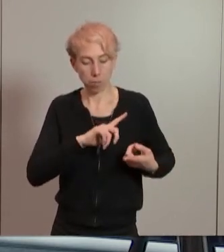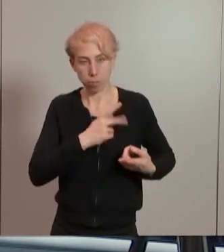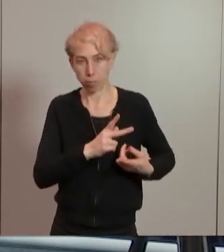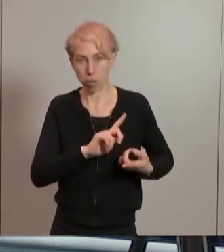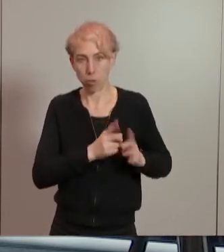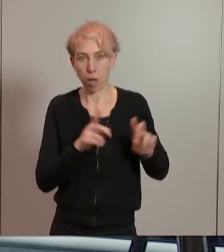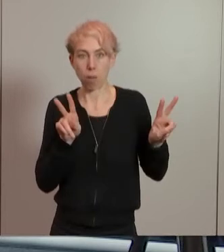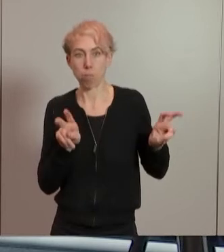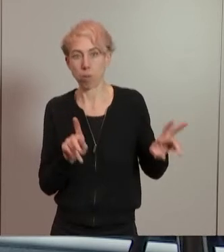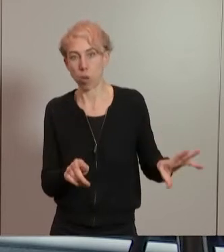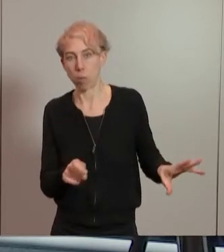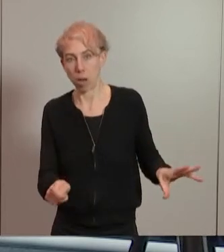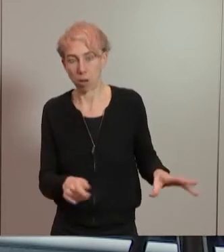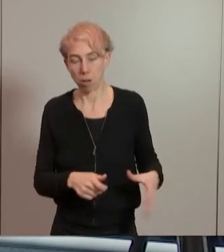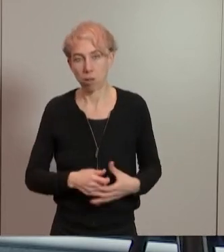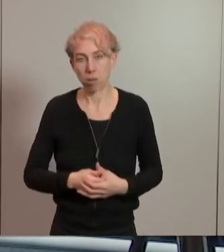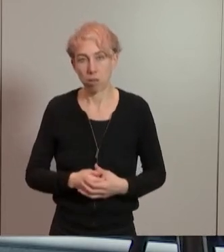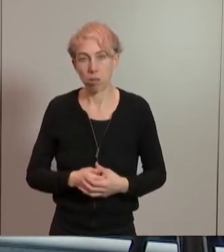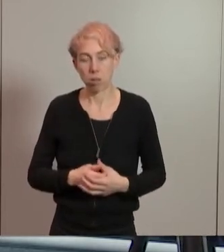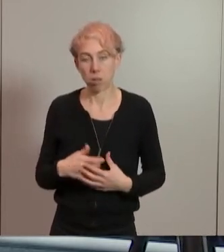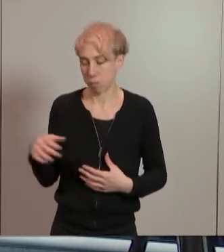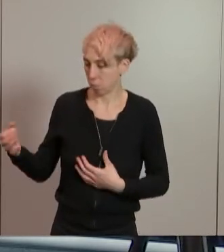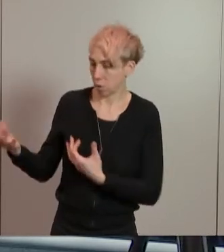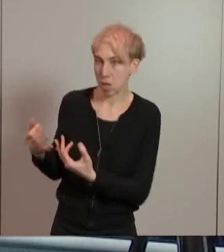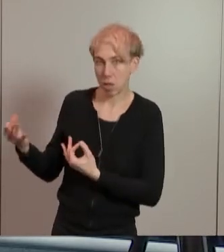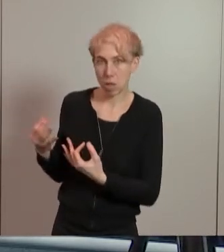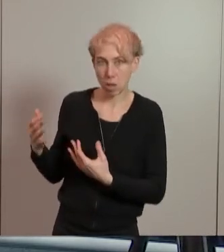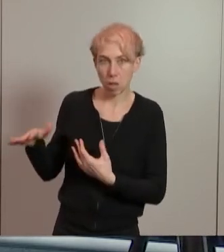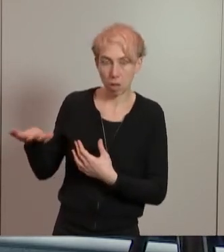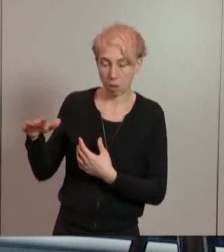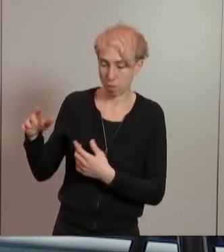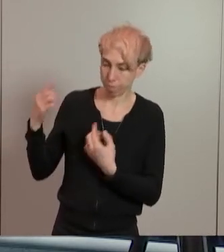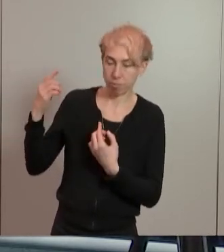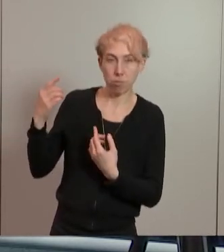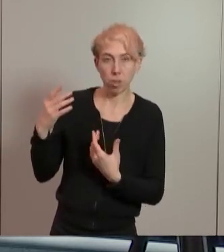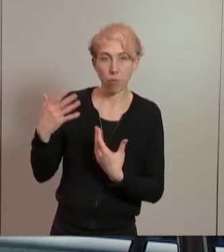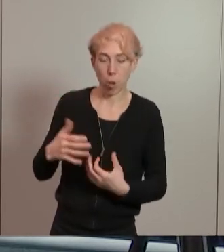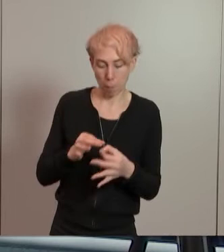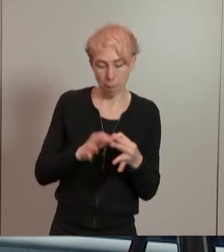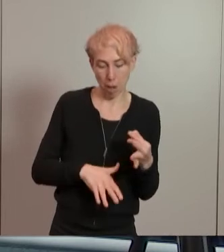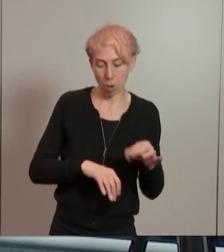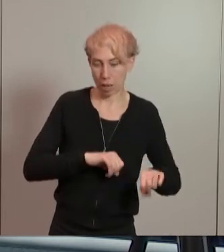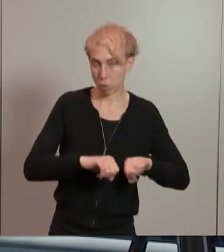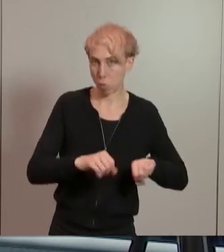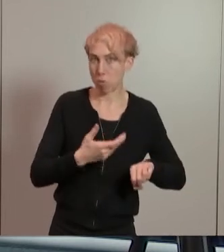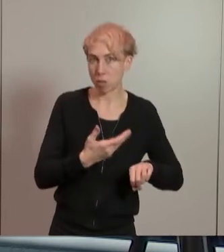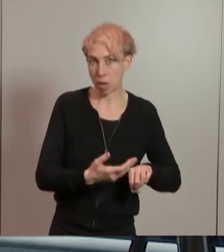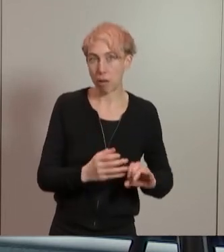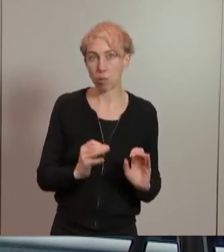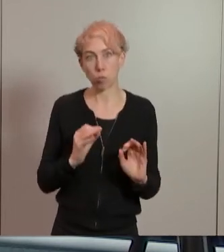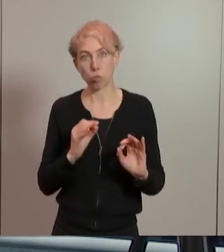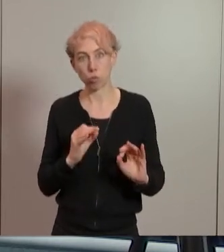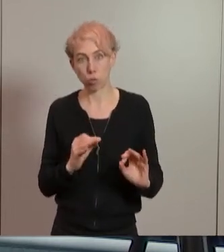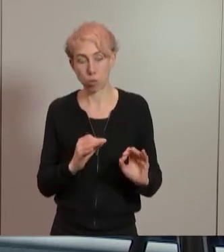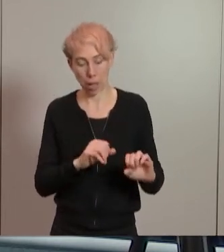guillemets. Voilà, et ils m'indiquaient qu'ils réclamaient en fait justement une sorte de bilan de cette action. Et puisqu'effectivement, bah, elle